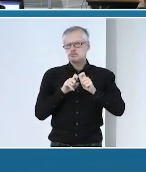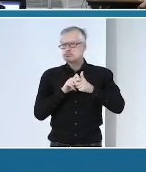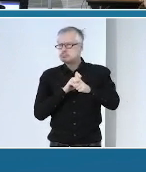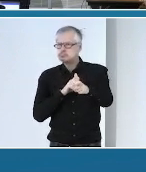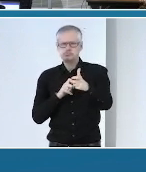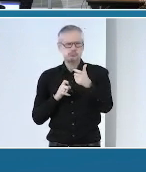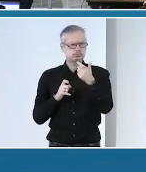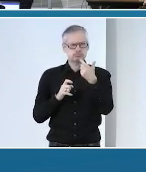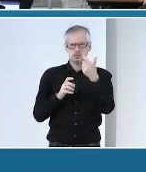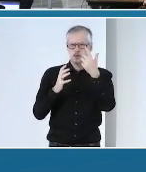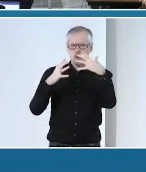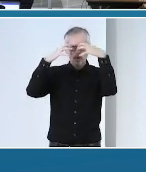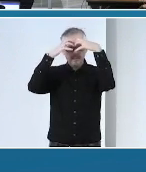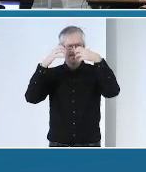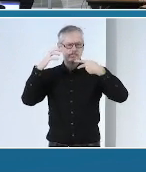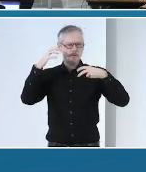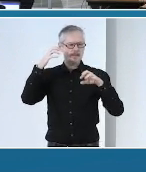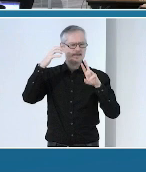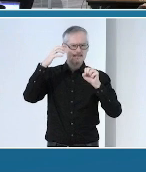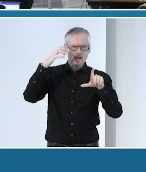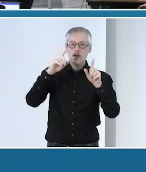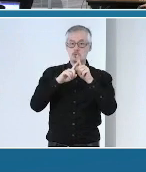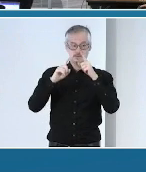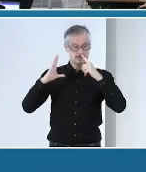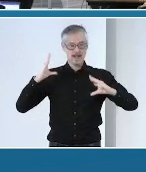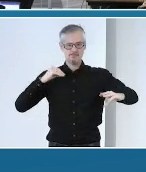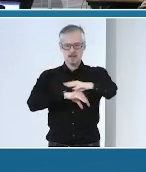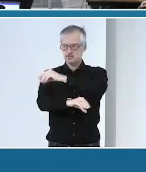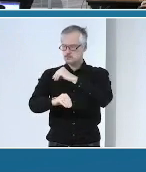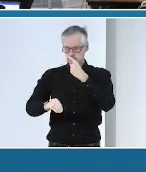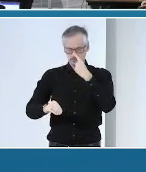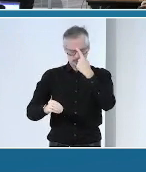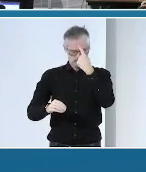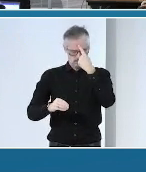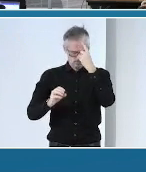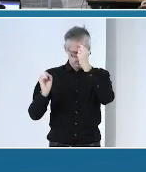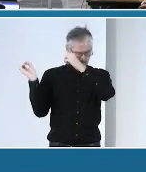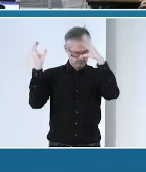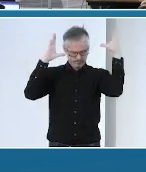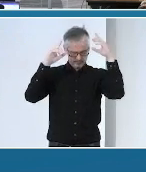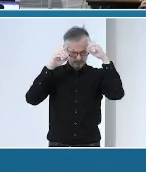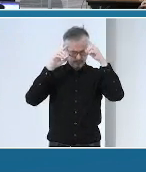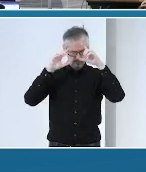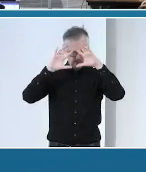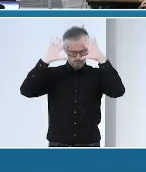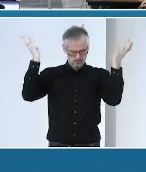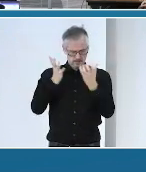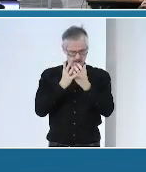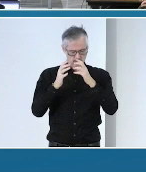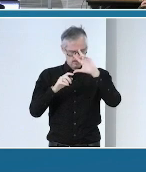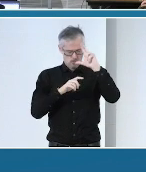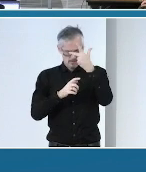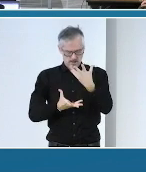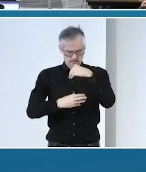et qui concernent la spatialité, l'organisation spatiale, l'orientation spatiale, qui sont